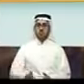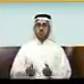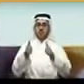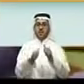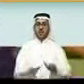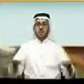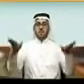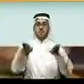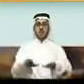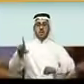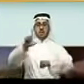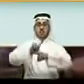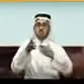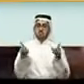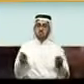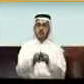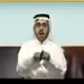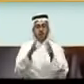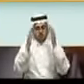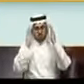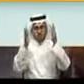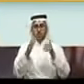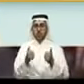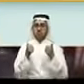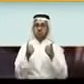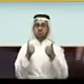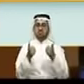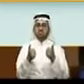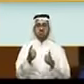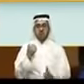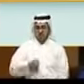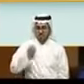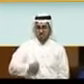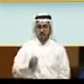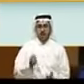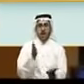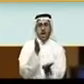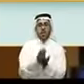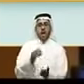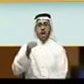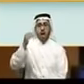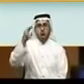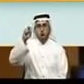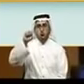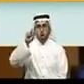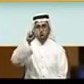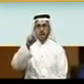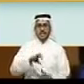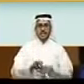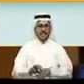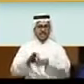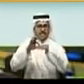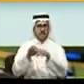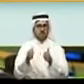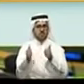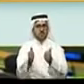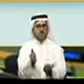الحقوق والحريات، ويعكس إدراك البحرين لأهمية حقوق الإنسان في تحقيق التنمية